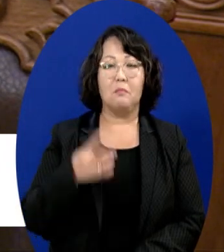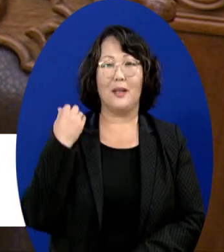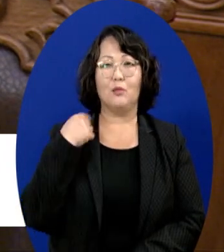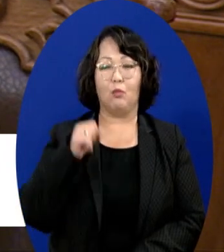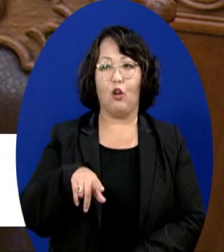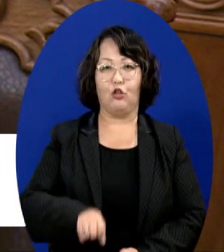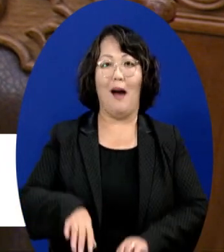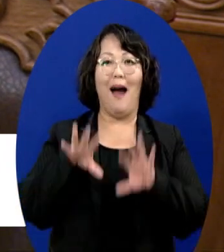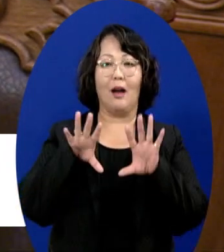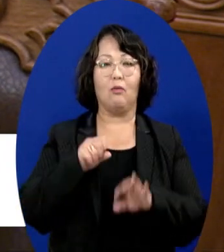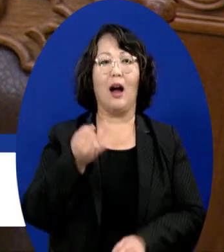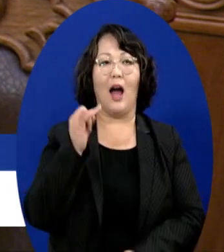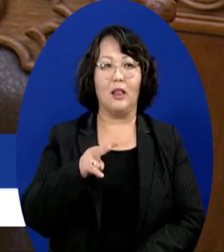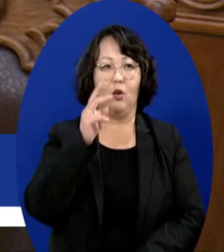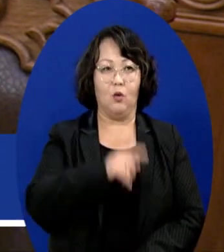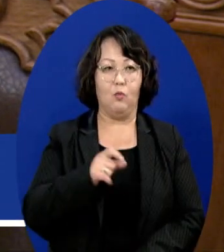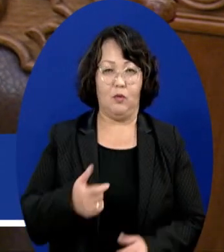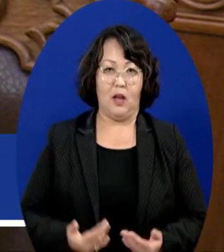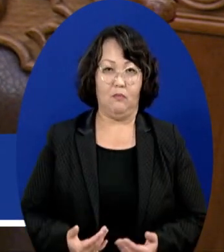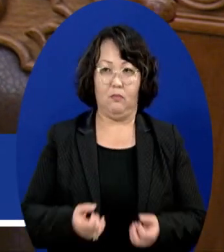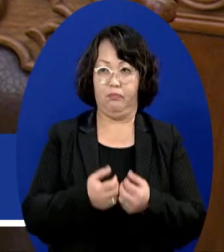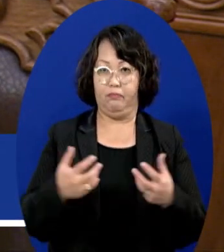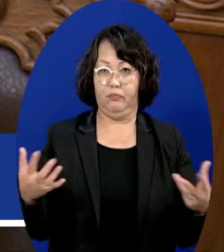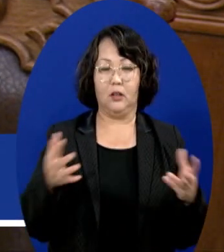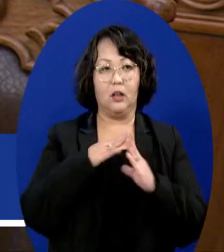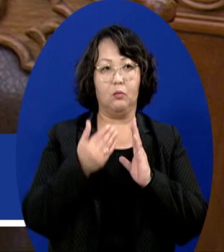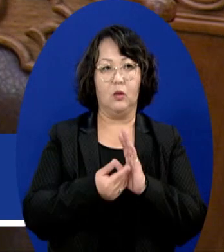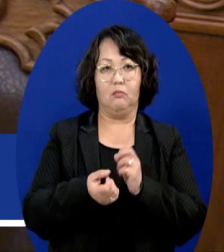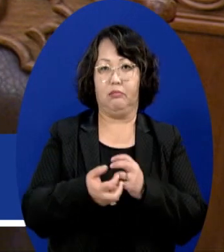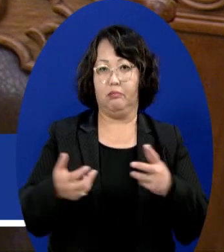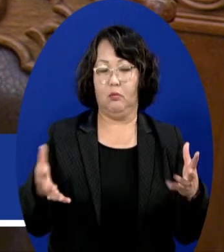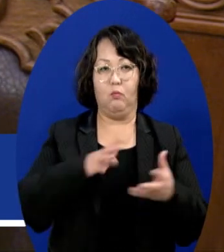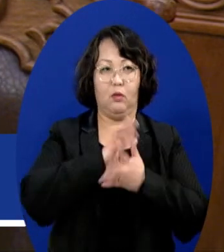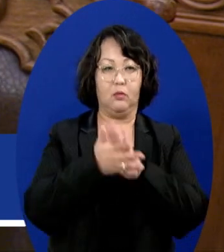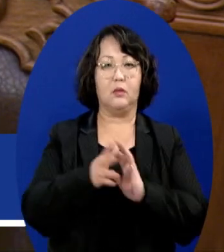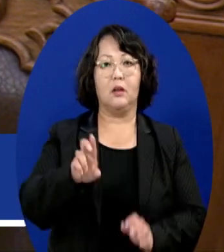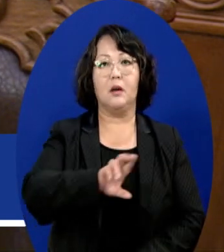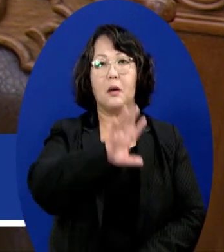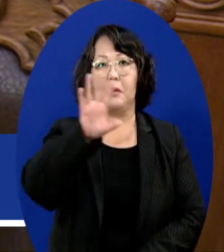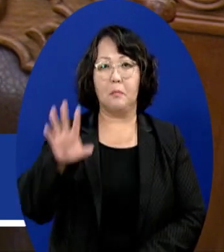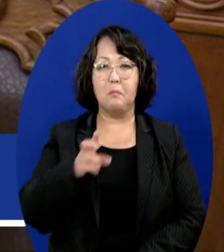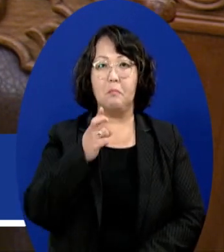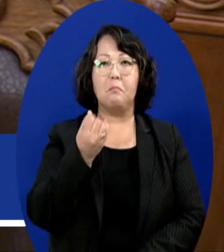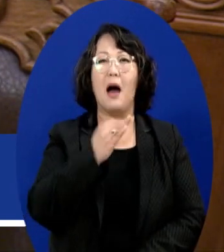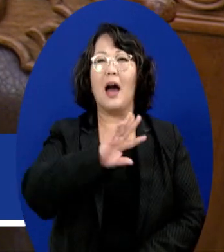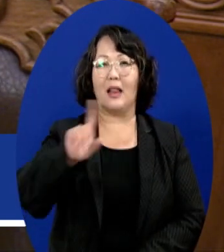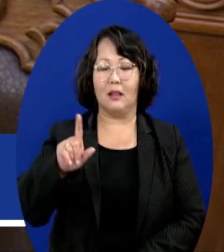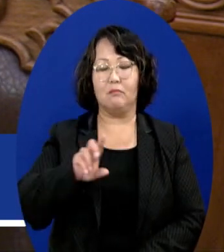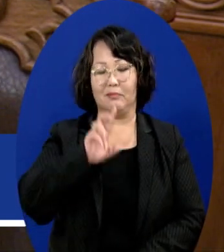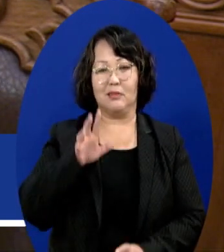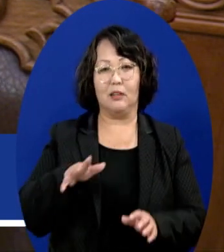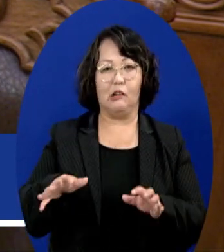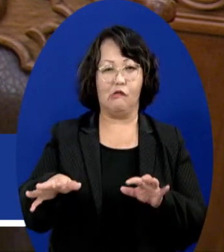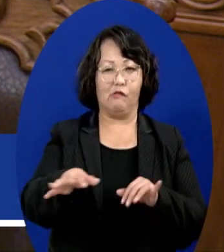байна. Хүн ам маань тэлж байна. Өрх гэрүү тэлж байна. Гэтэл байгаль маань өөрөө одоо энэ даацыг бол даахгүй байна. Бичээрийн